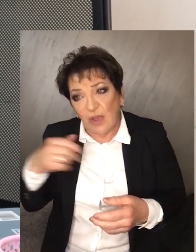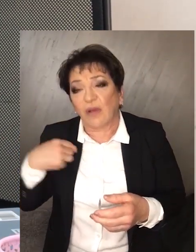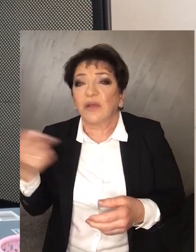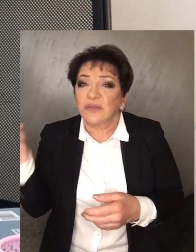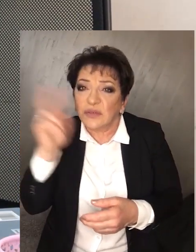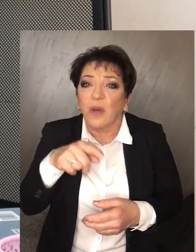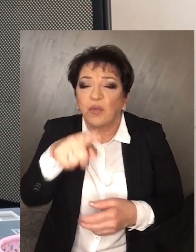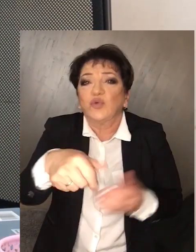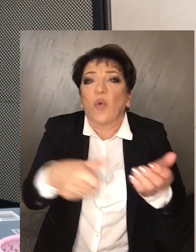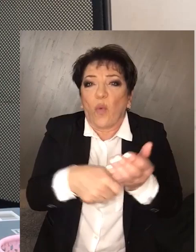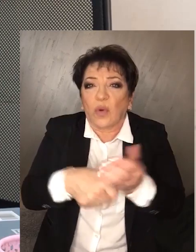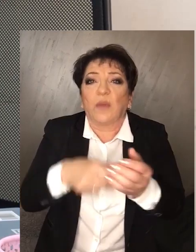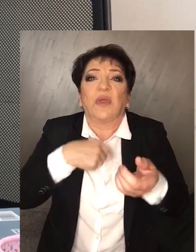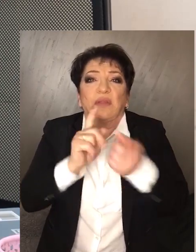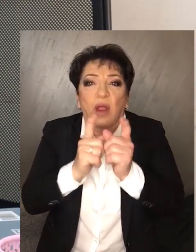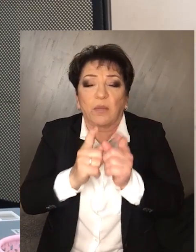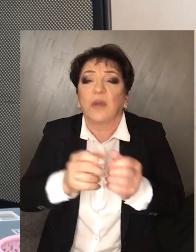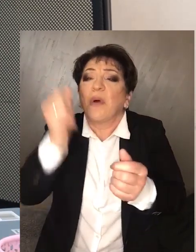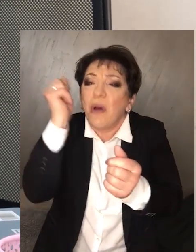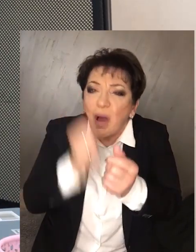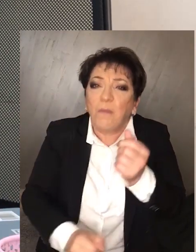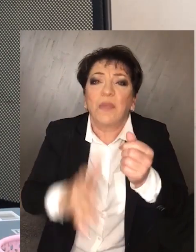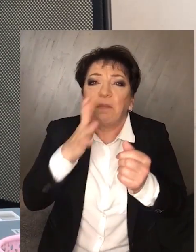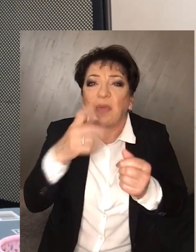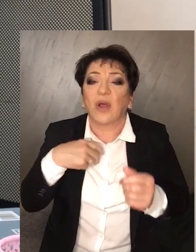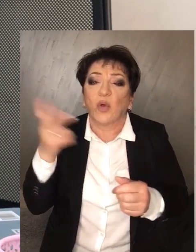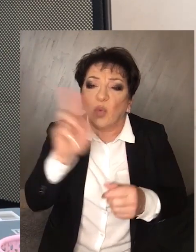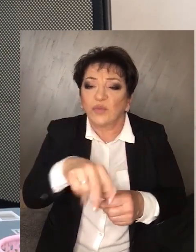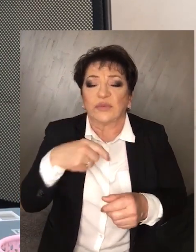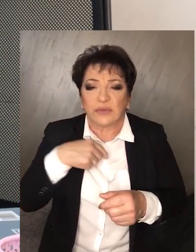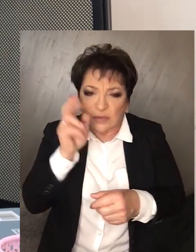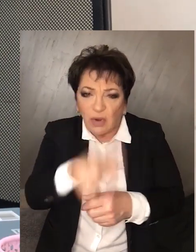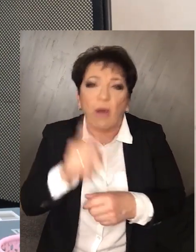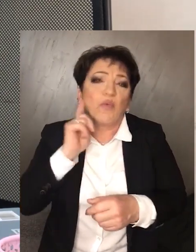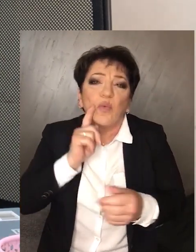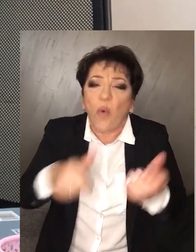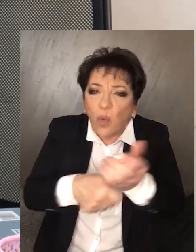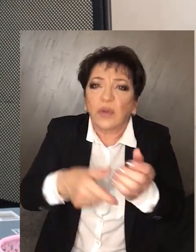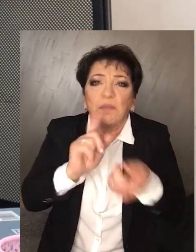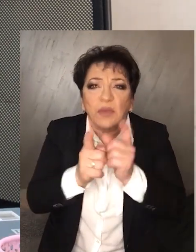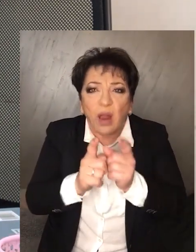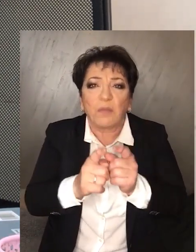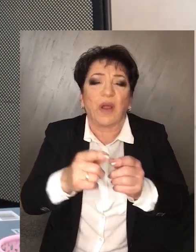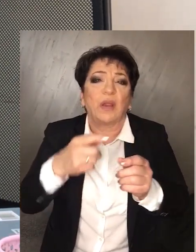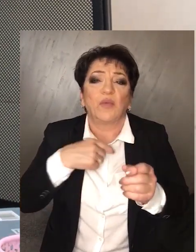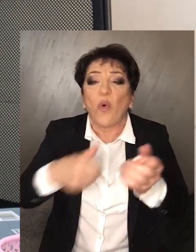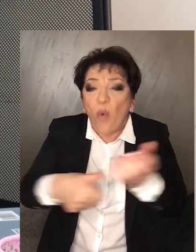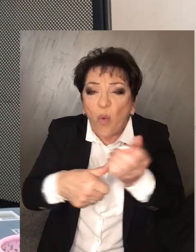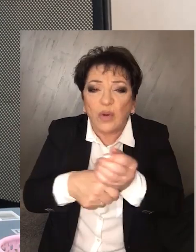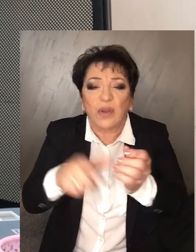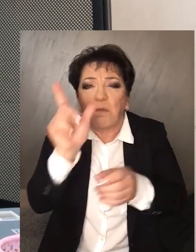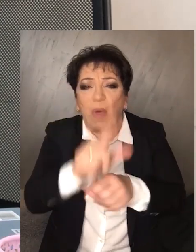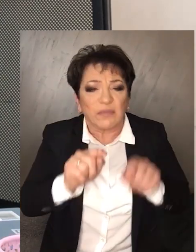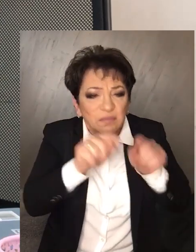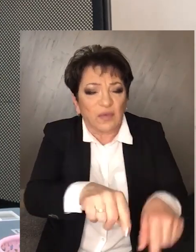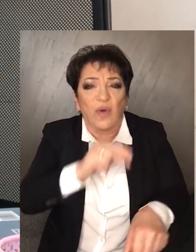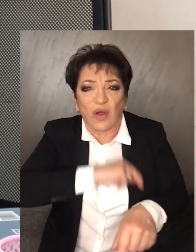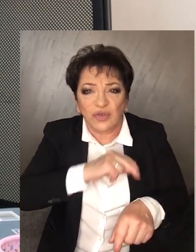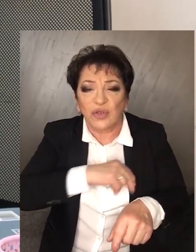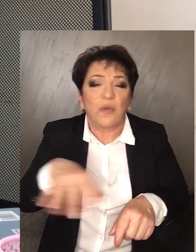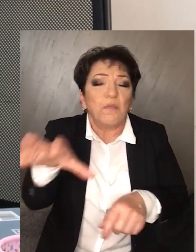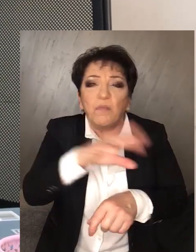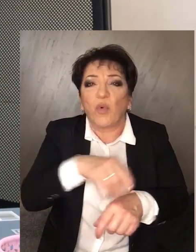Ես ասում եմ, կարիք չկա որ դու խոսես, դու ինձ զանգի, ես կգամ քեզ կթարգմանեմ, ասում եմ, ամեն պահի ոնց, ասում եմ, ամեն պահի ինձ զանգի, ես կգամ,